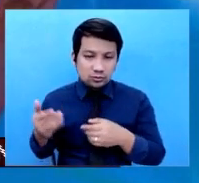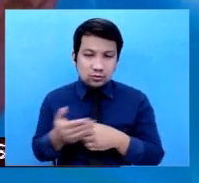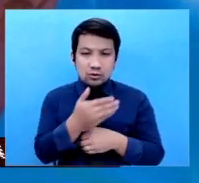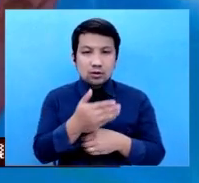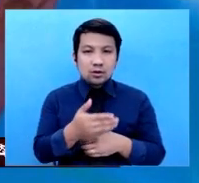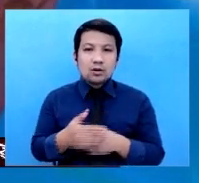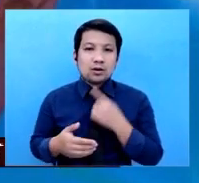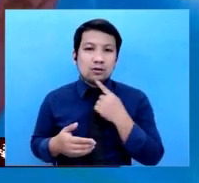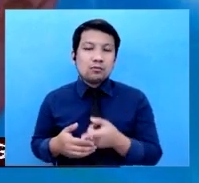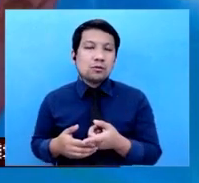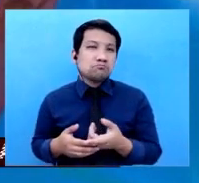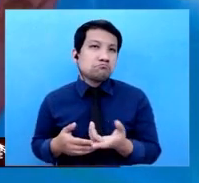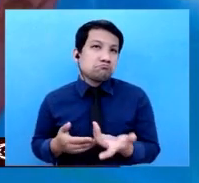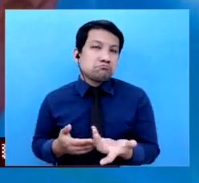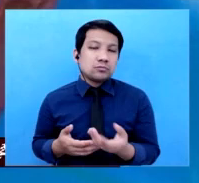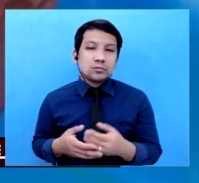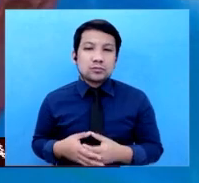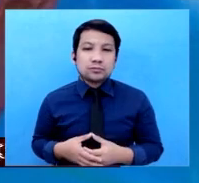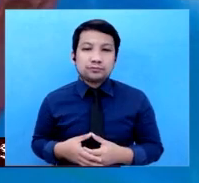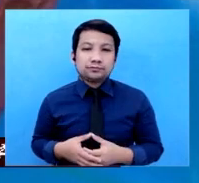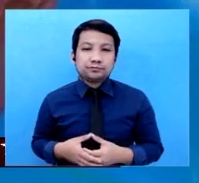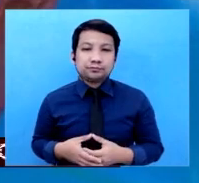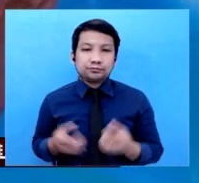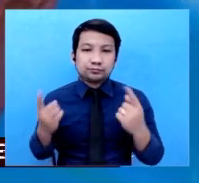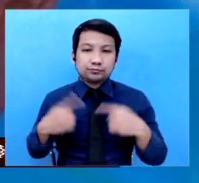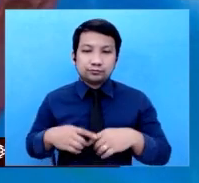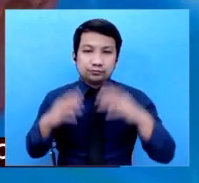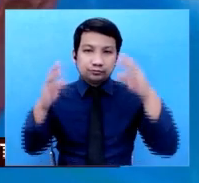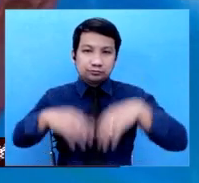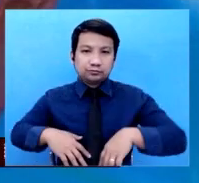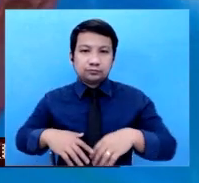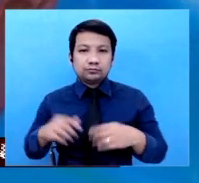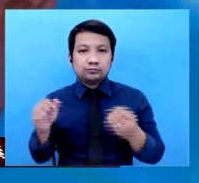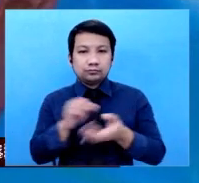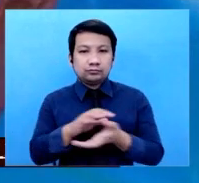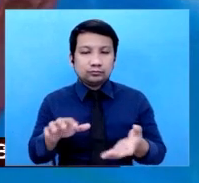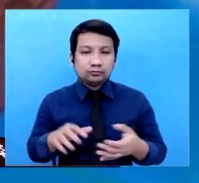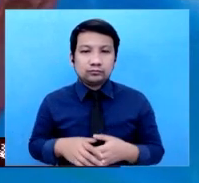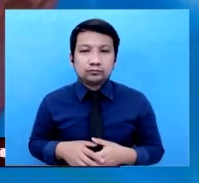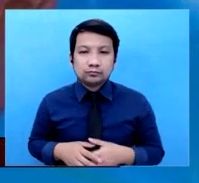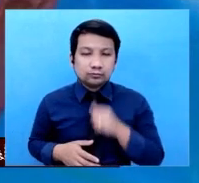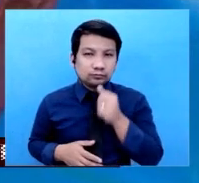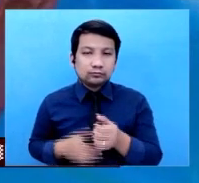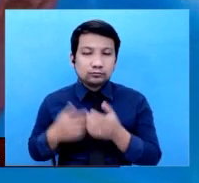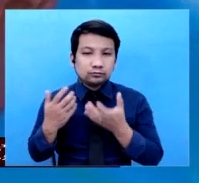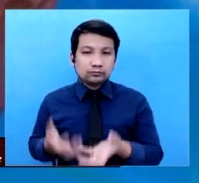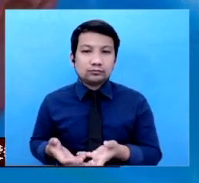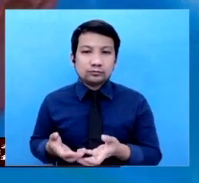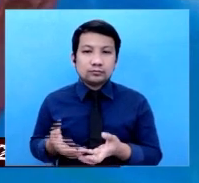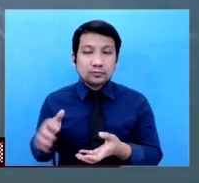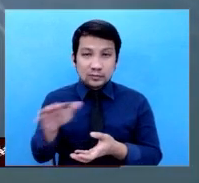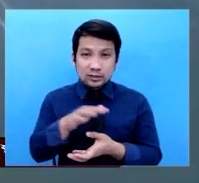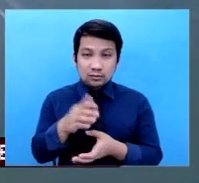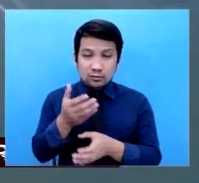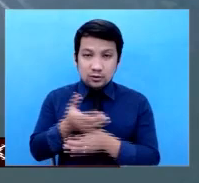siguro, unfortunate po, nag-collapse. Opo. Pwede hindi kinaya yung load yung